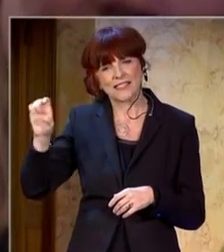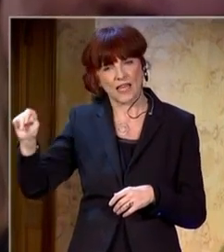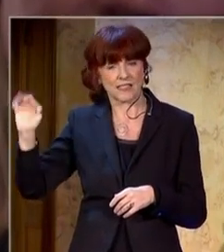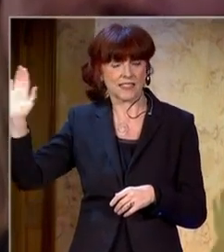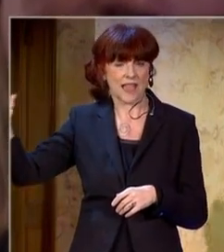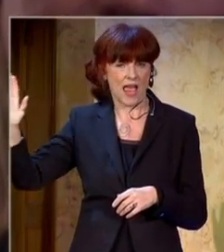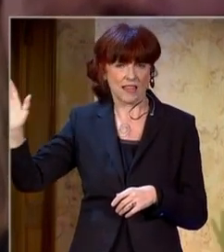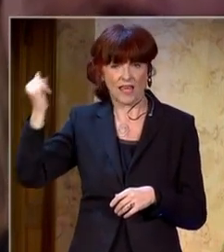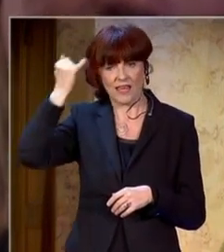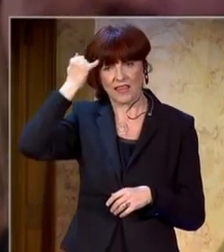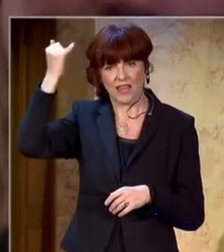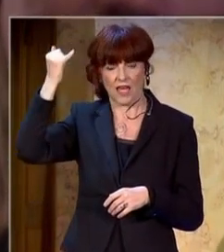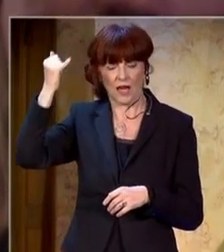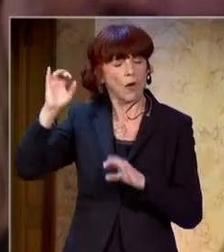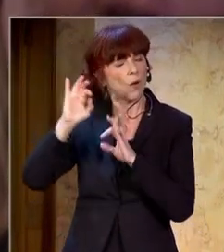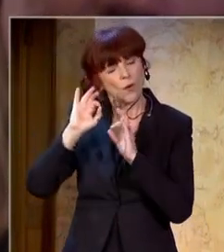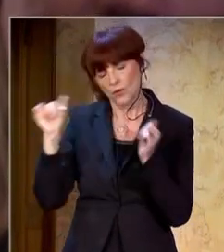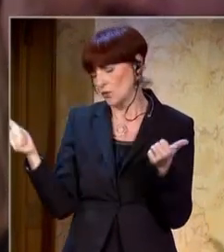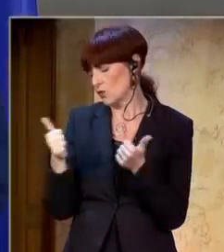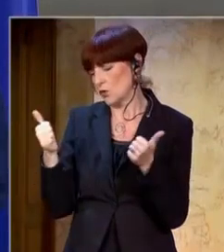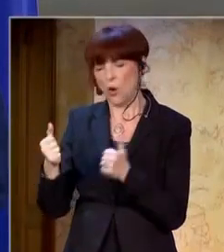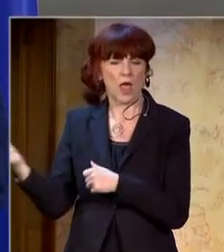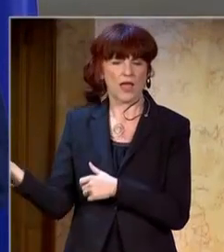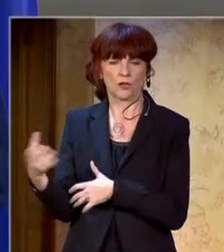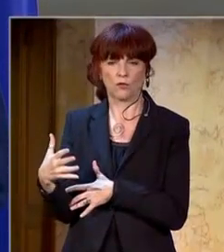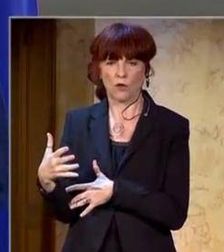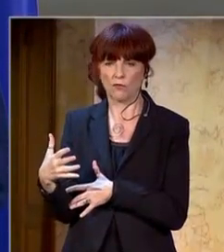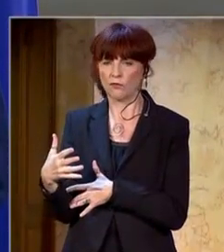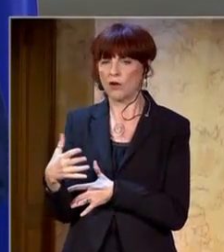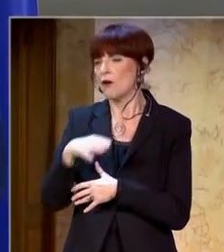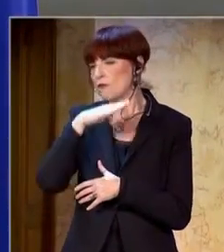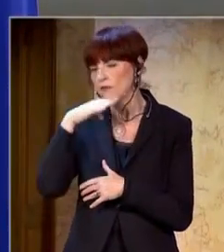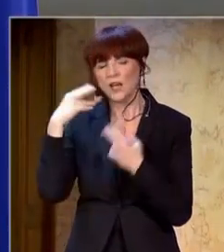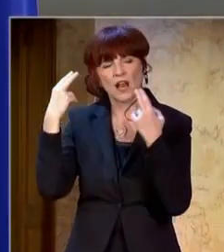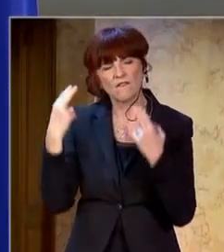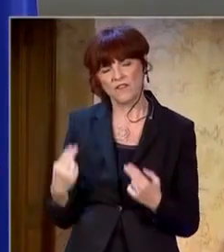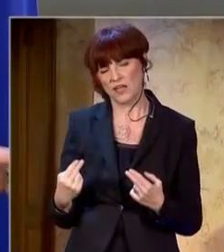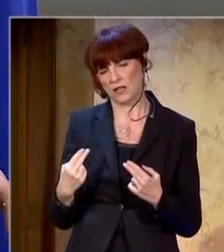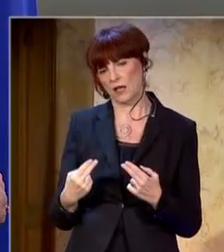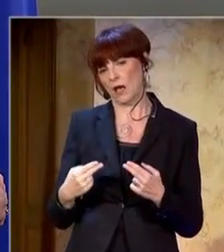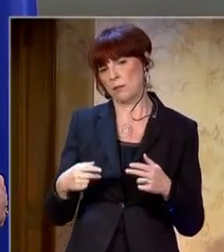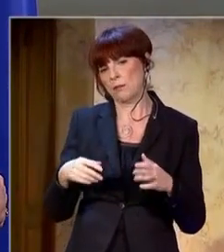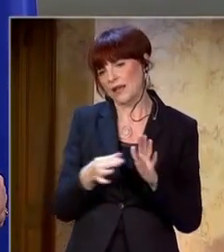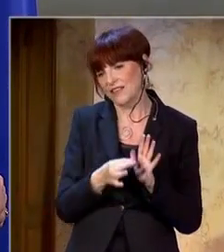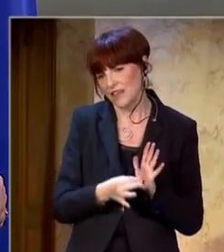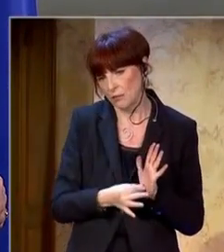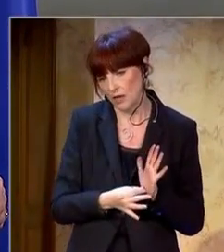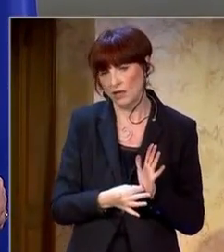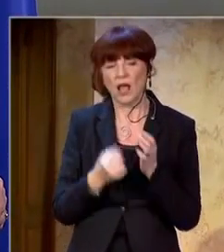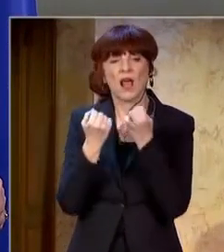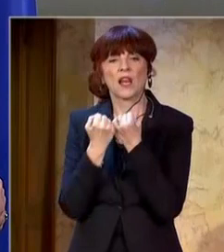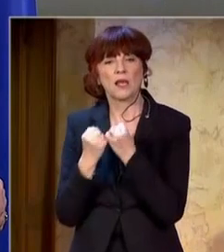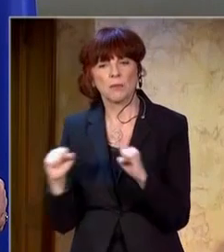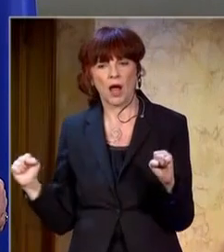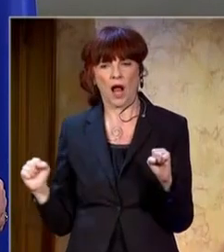großen Wurf vorgelegt hat mit ganz wesentlichen Grundprinzipien und Leitgedanken, wie zum Beispiel der liberalen Demokratie, wie